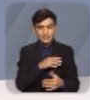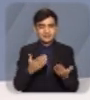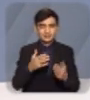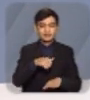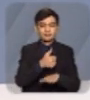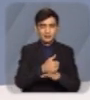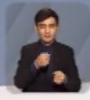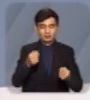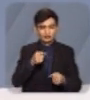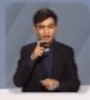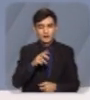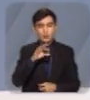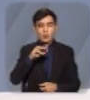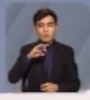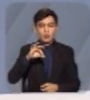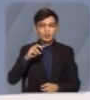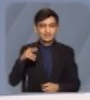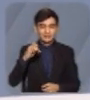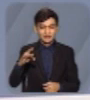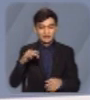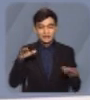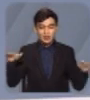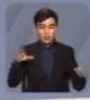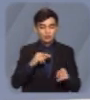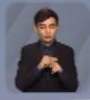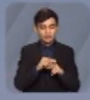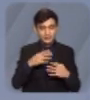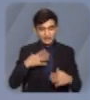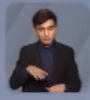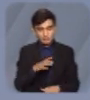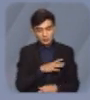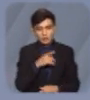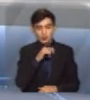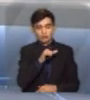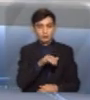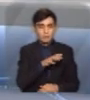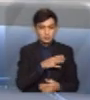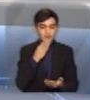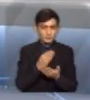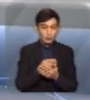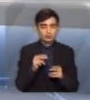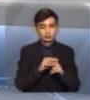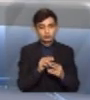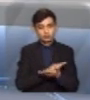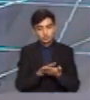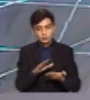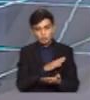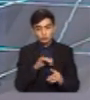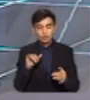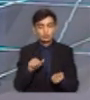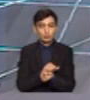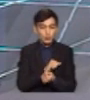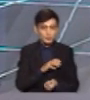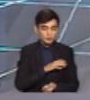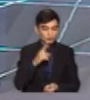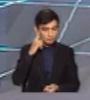обрабатывал самолет крыло, то у него на это были основания, значит, крыло было чистое и сухое. Здесь